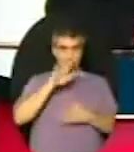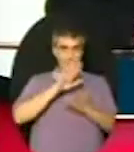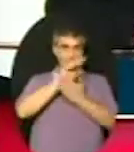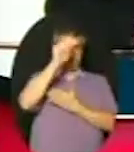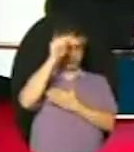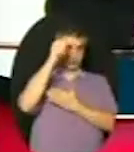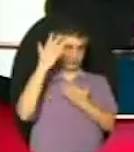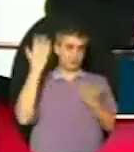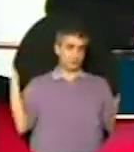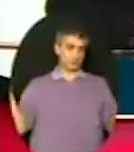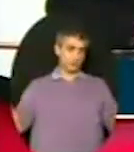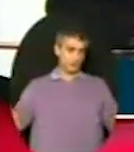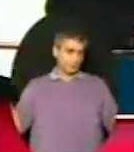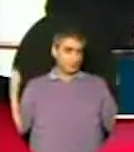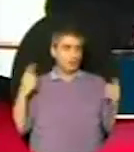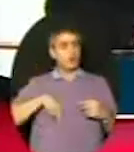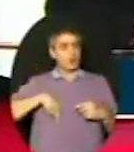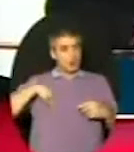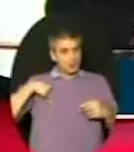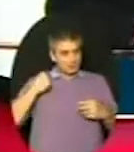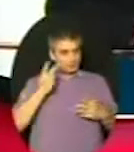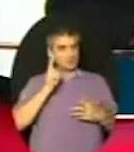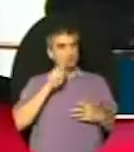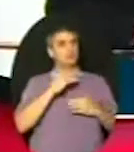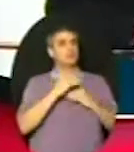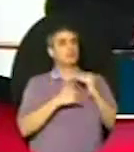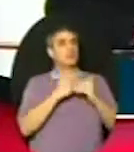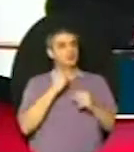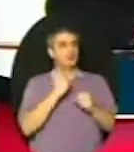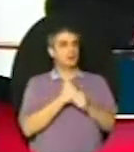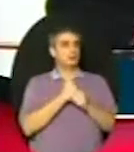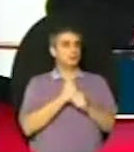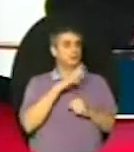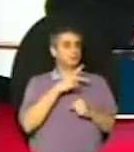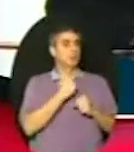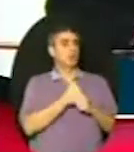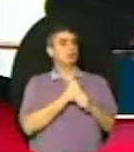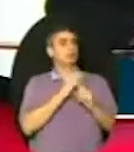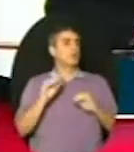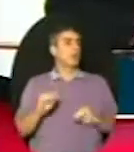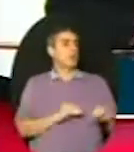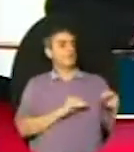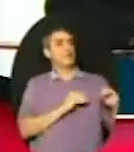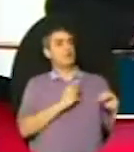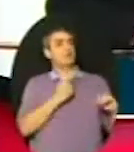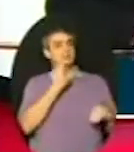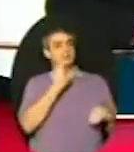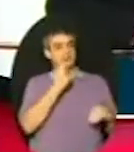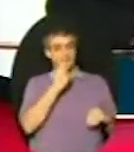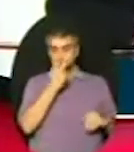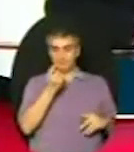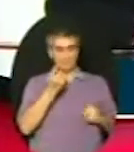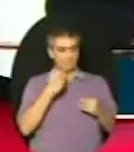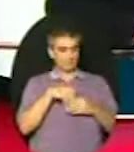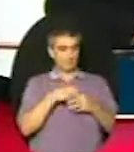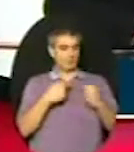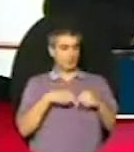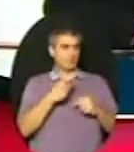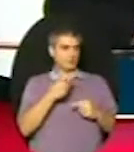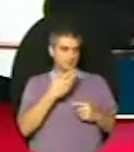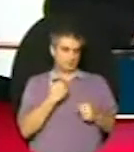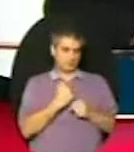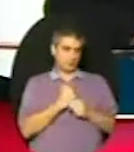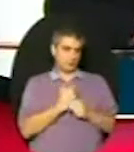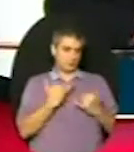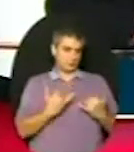אתן דוגמה. למשרד, זה לוקח זמן. יש תהליך שצריך להתבצע, אגב, גם צריך לבצע העברת הכספים במסגרת הוועדה. זה מה שאנחנו עוסקים